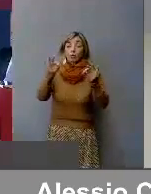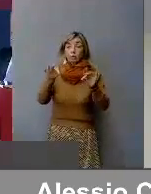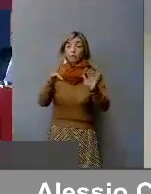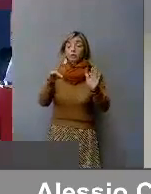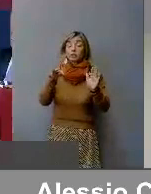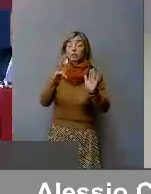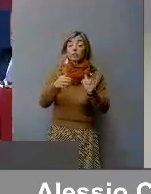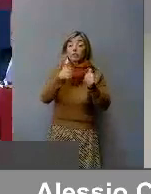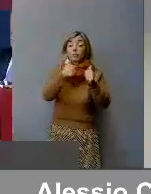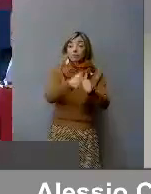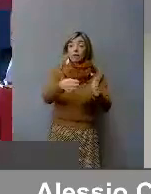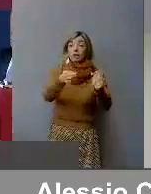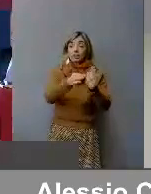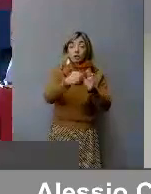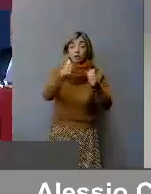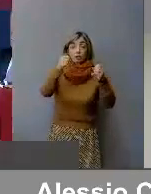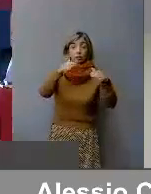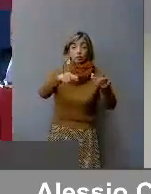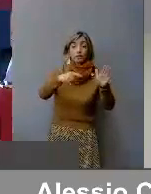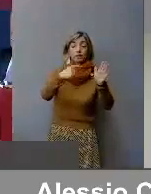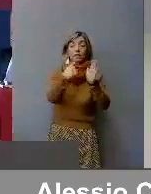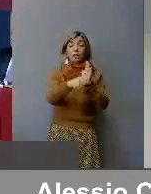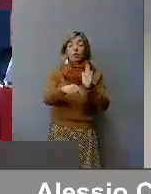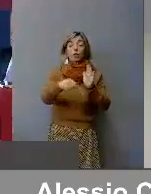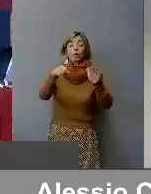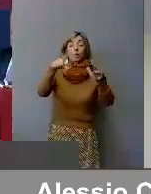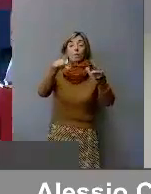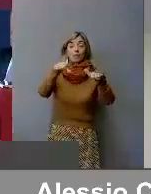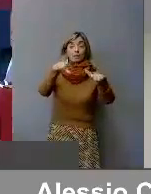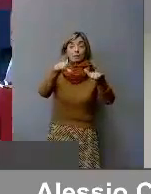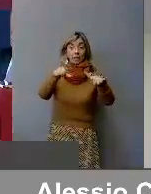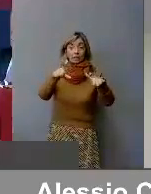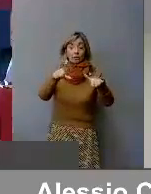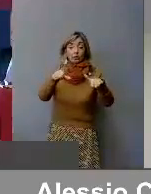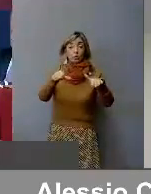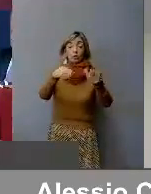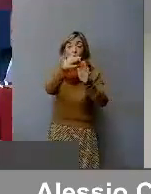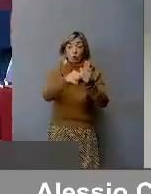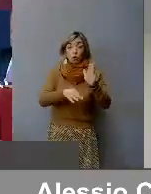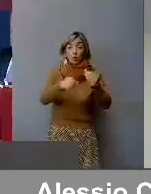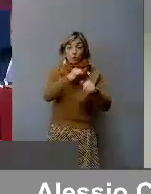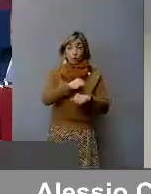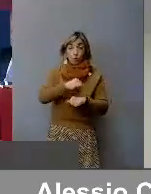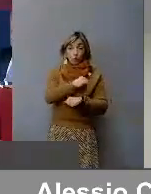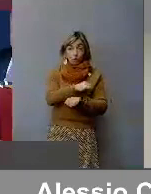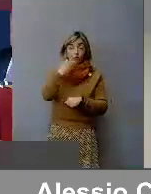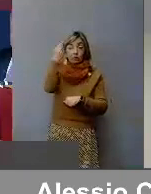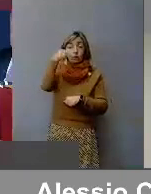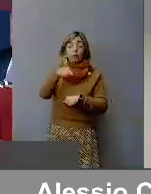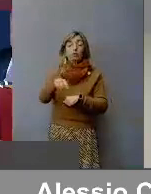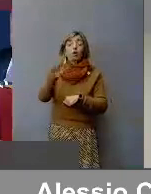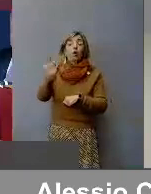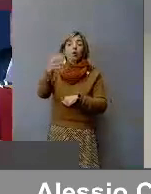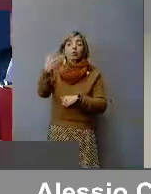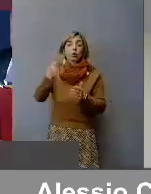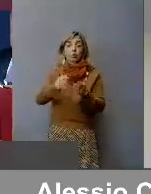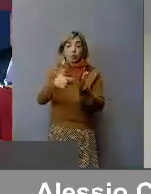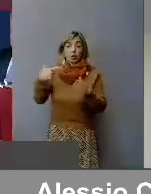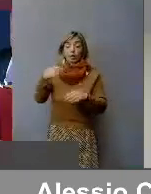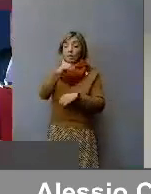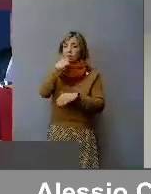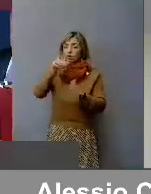del consiglio comunale perché riteniamo che sia un'occasione importante e debba avere più tempo per essere articolata